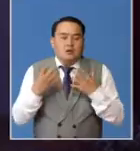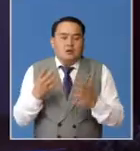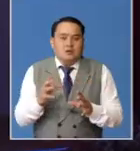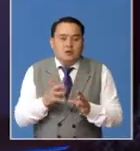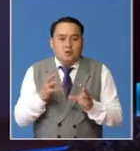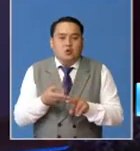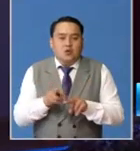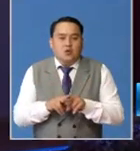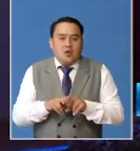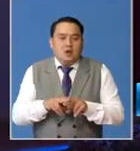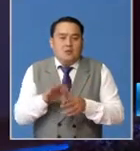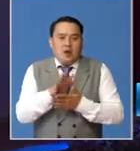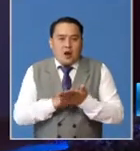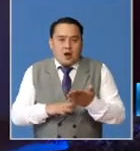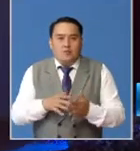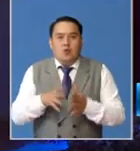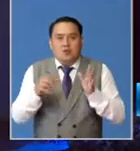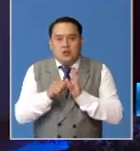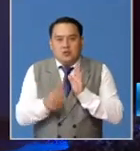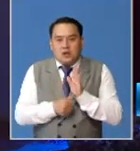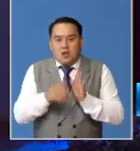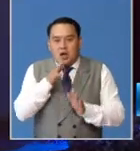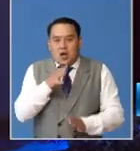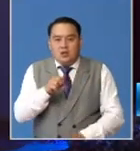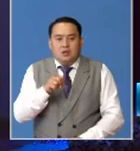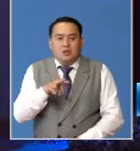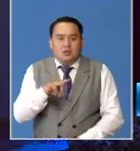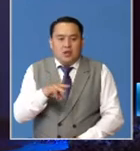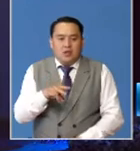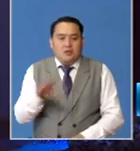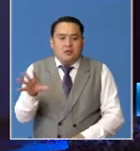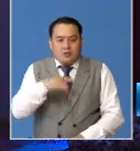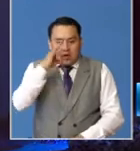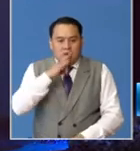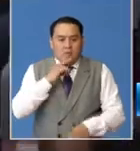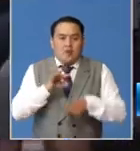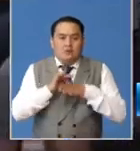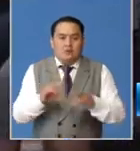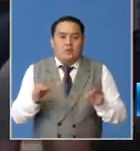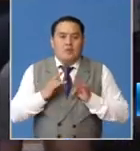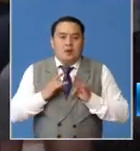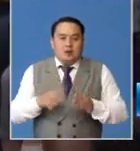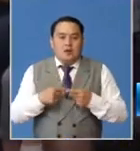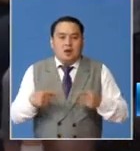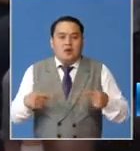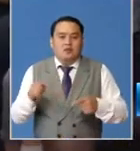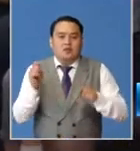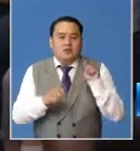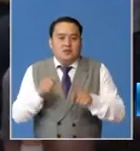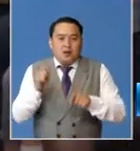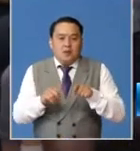детство. Поэтому на протяжении более 16 лет Алтын Маханбетова по всей стране проводит концерты и разные